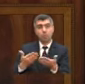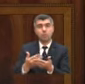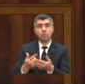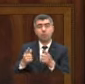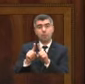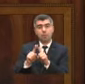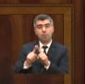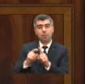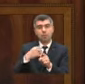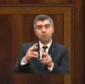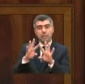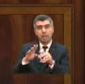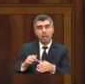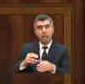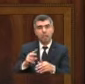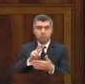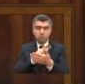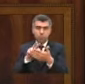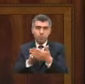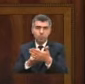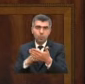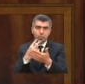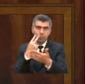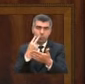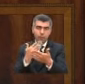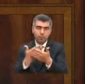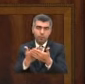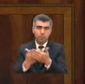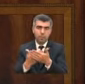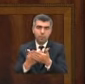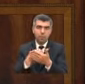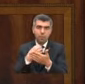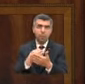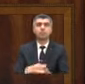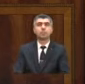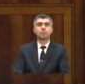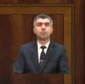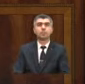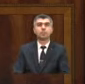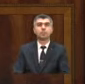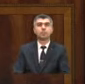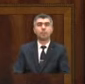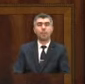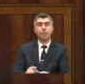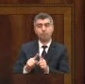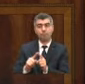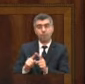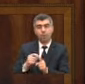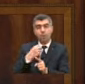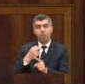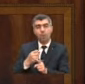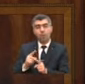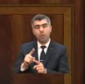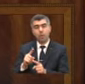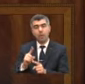مذكرة الظرفية أنا رجعتها باش تشوفوا بأنه في هذا الربع الأول أو الثلث الأول، الربع الأول يناير فبراير